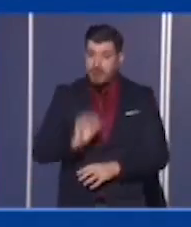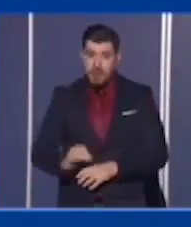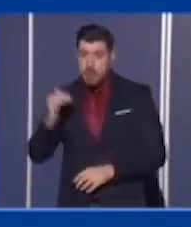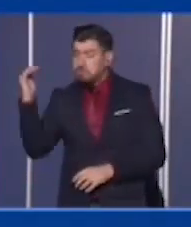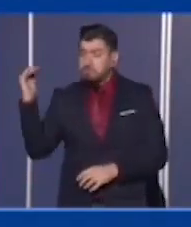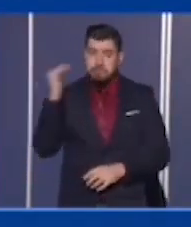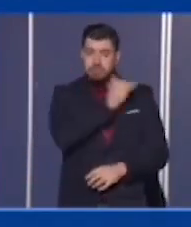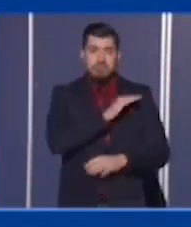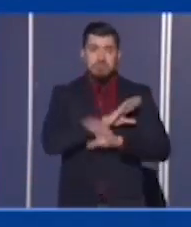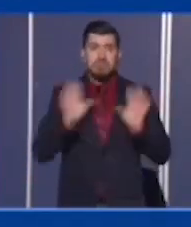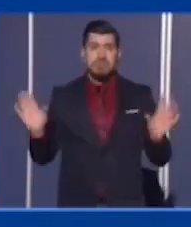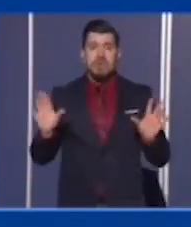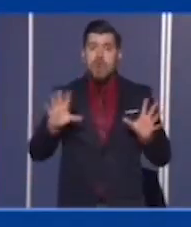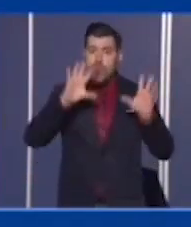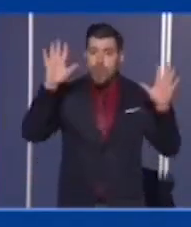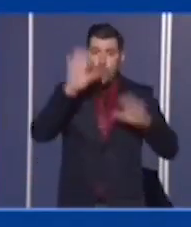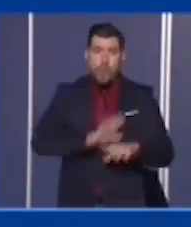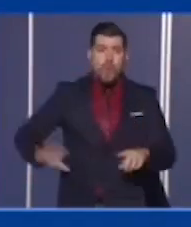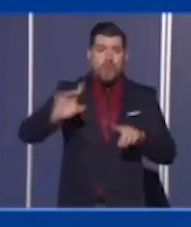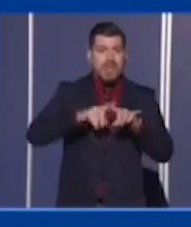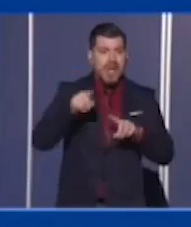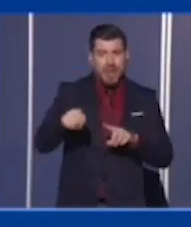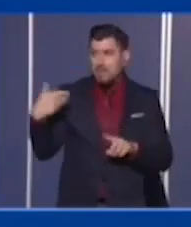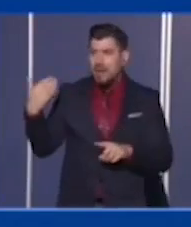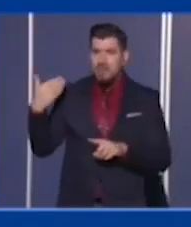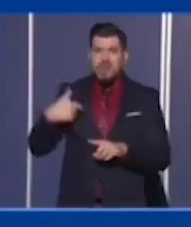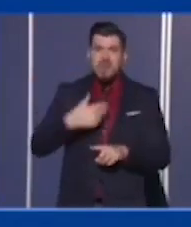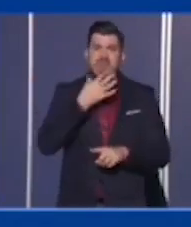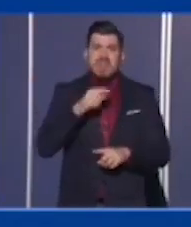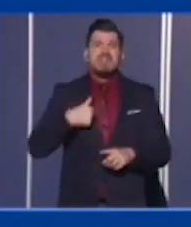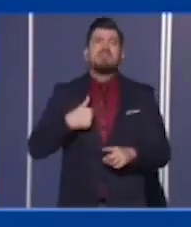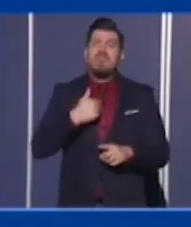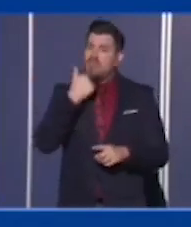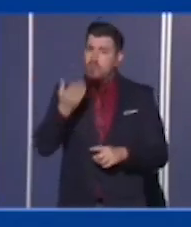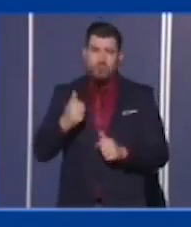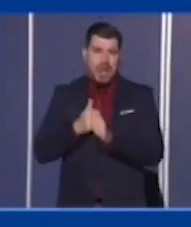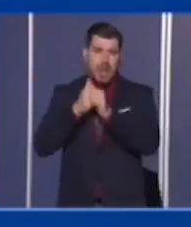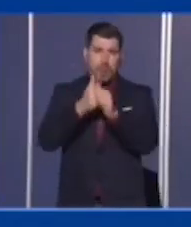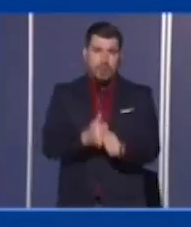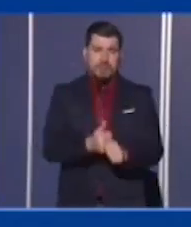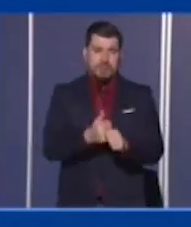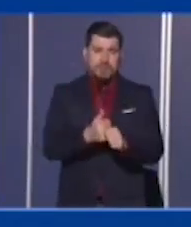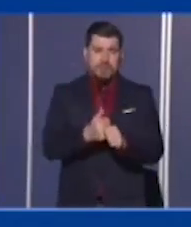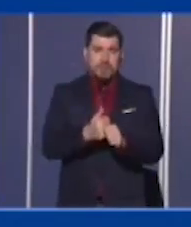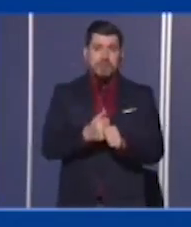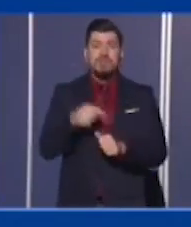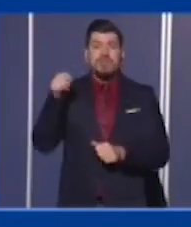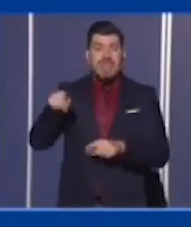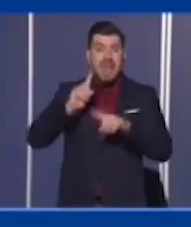ταχύτητα, η απόκριση της Ελλάδας ήταν μέχρι πρόσφατα ανεμική, όντας την 26η